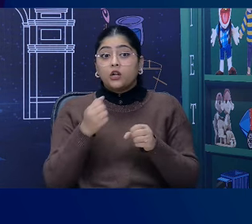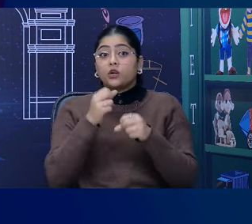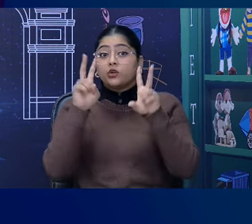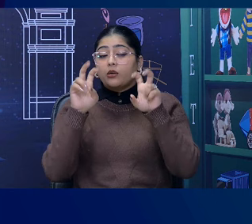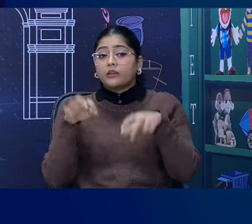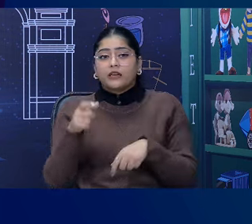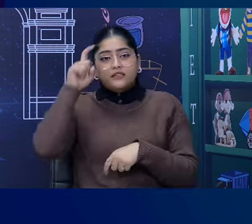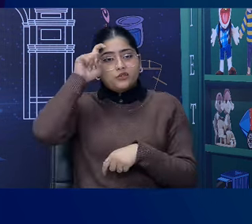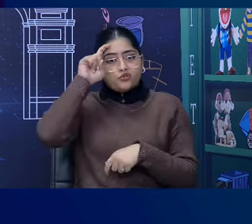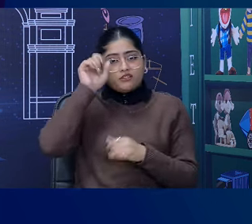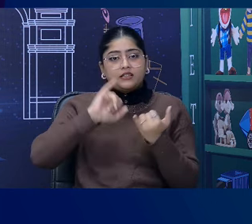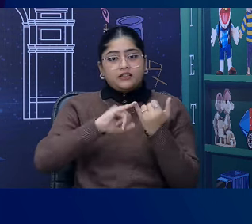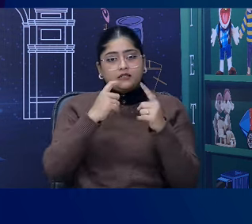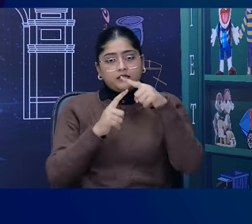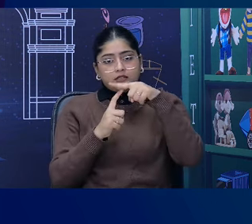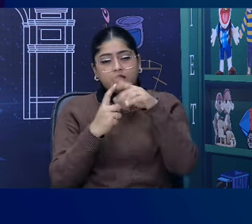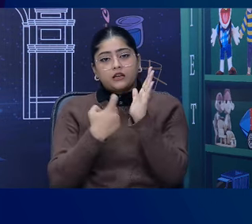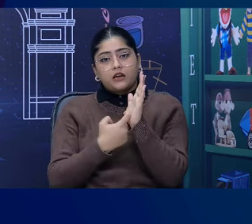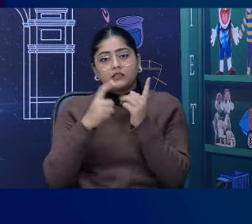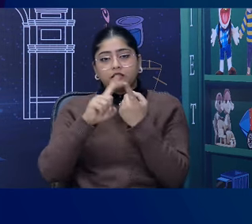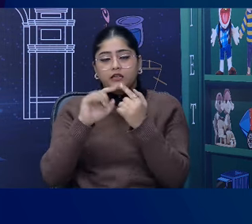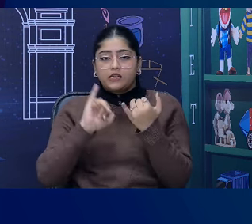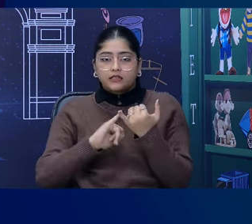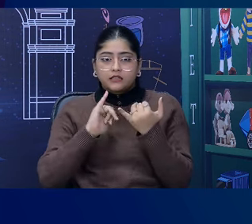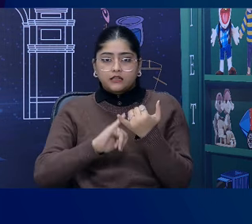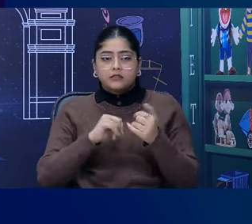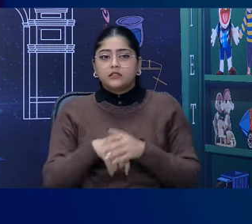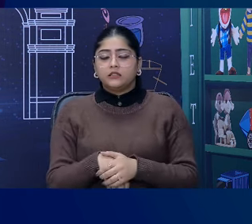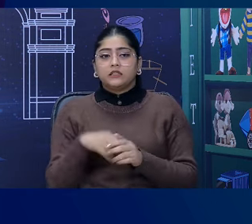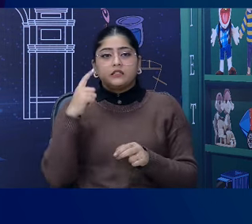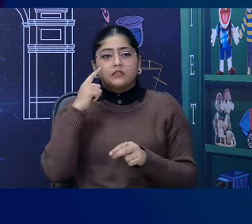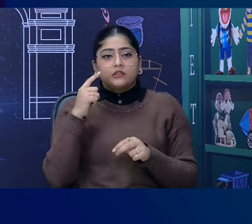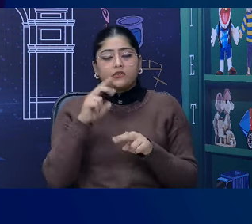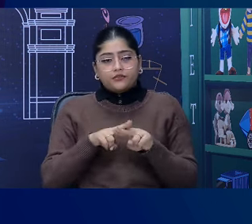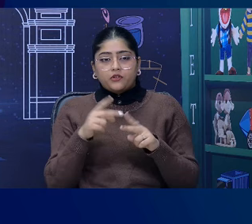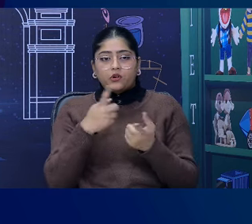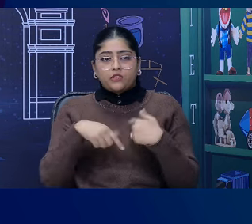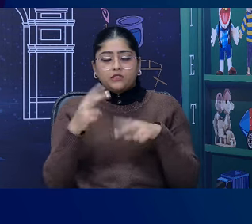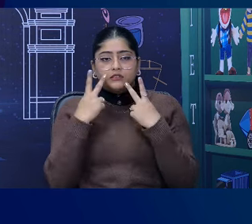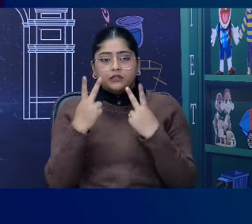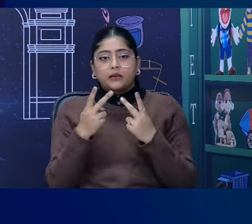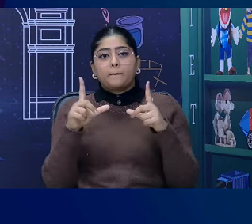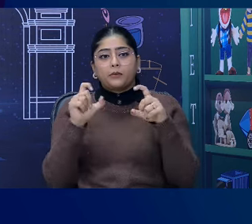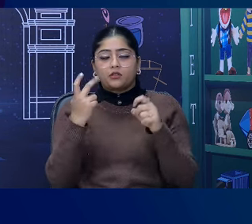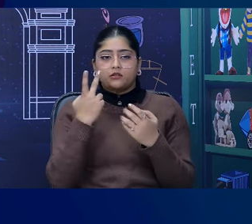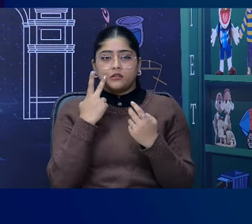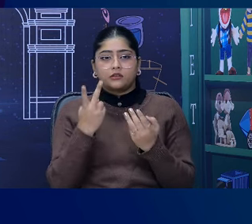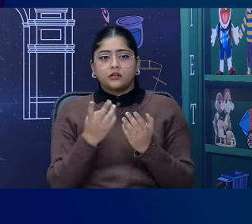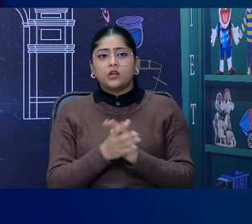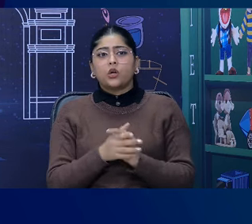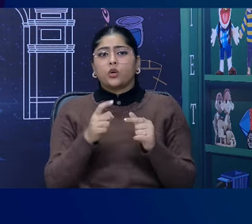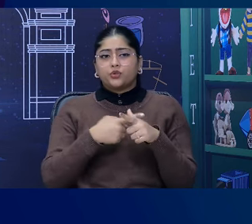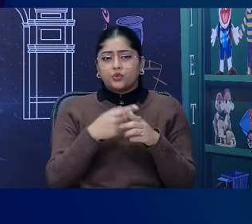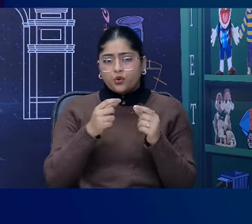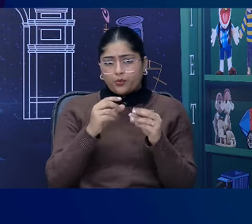मुझे स्ट्रेस है मुझे स्ट्रेस है तो अगर आप देखें इस एक पिक्चर मैं दिखा रही हूं उसमें क्या है प्रॉब्लम है जॉब